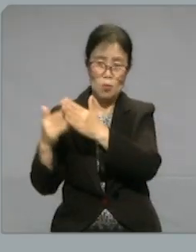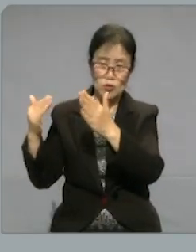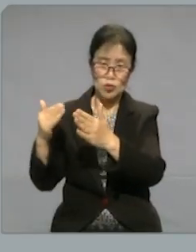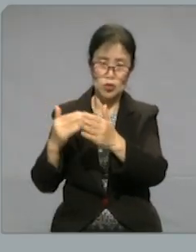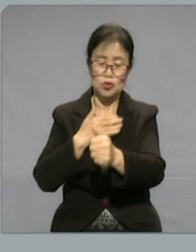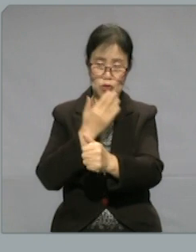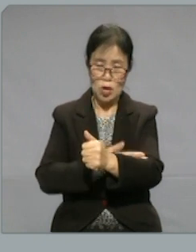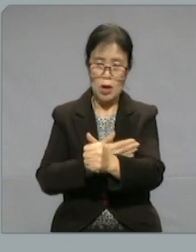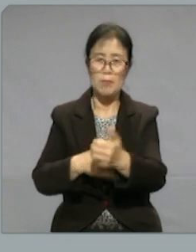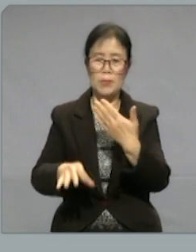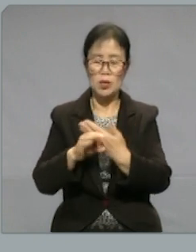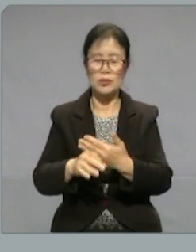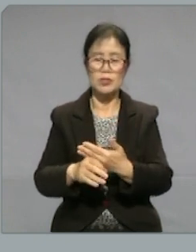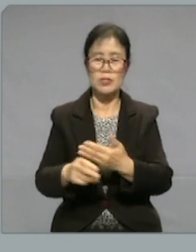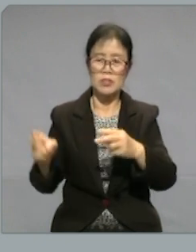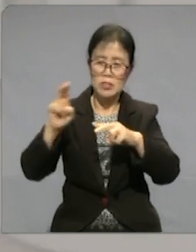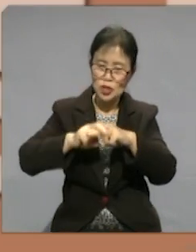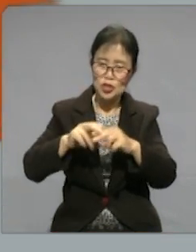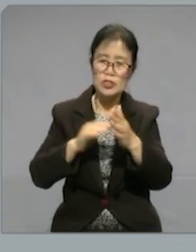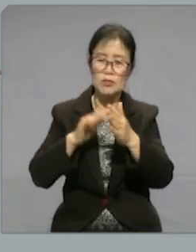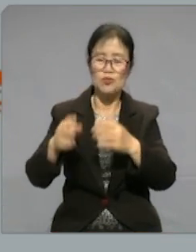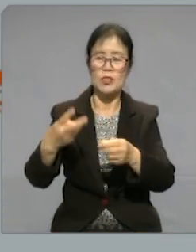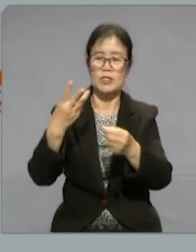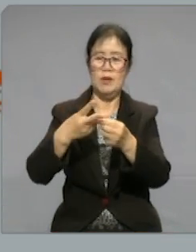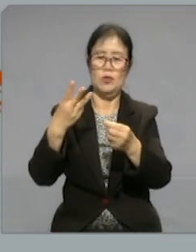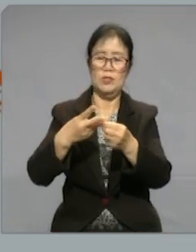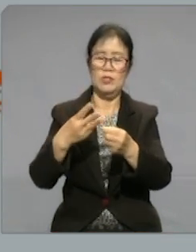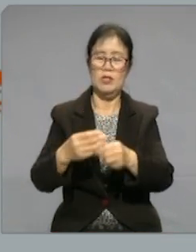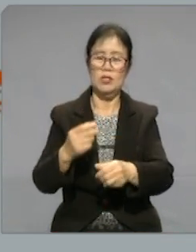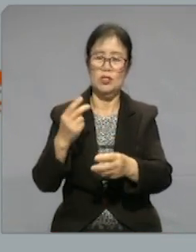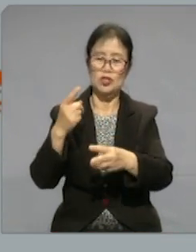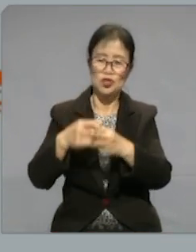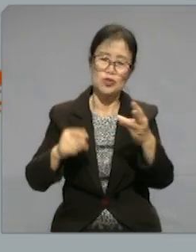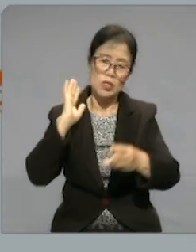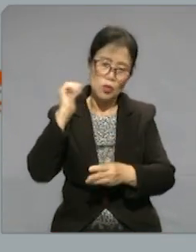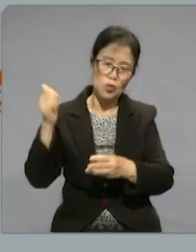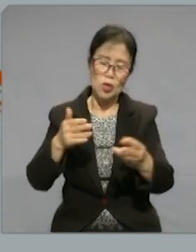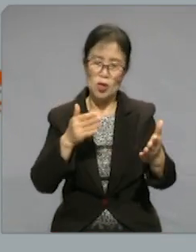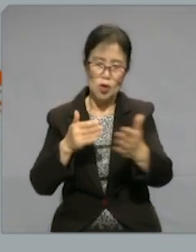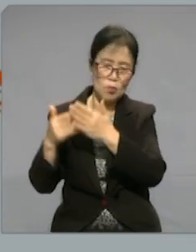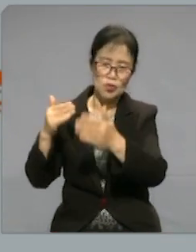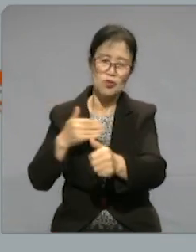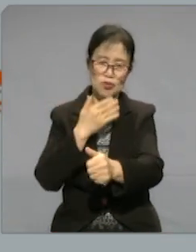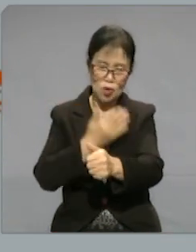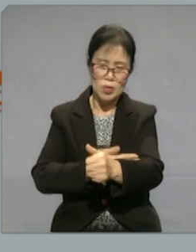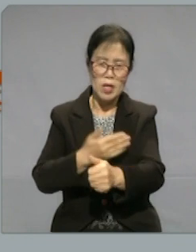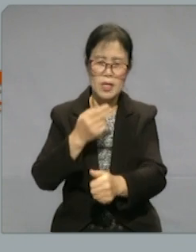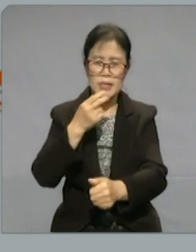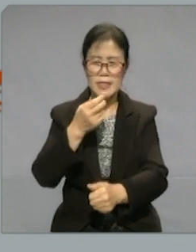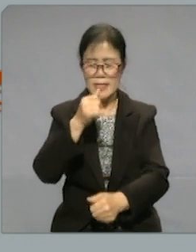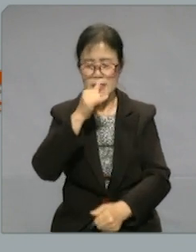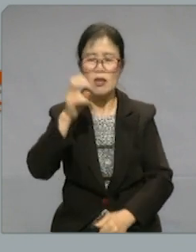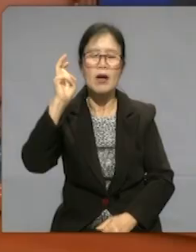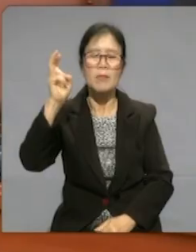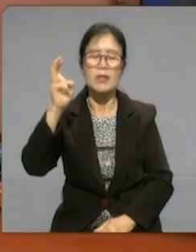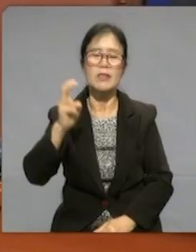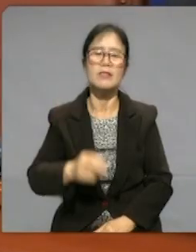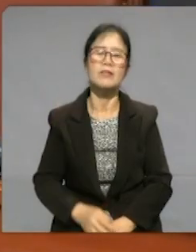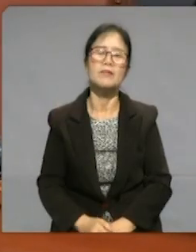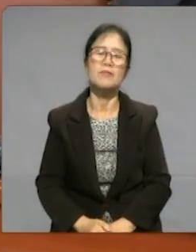행사한다면 윤 대통령 취임 뒤 세 번째 사례. 윤 대통령이 거부권을 행사할 것이라는 관측은